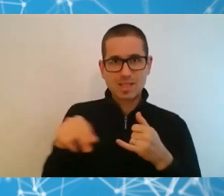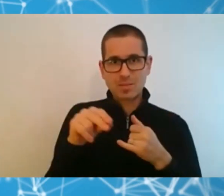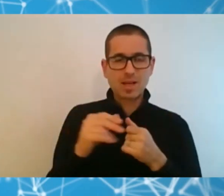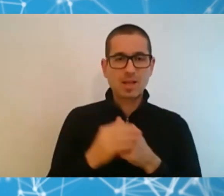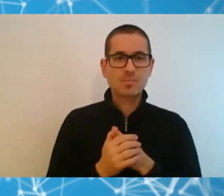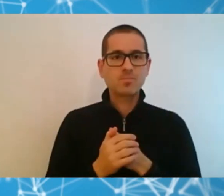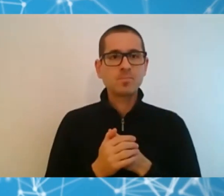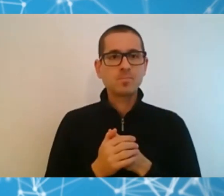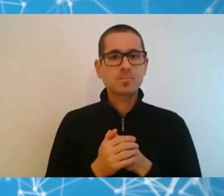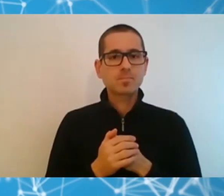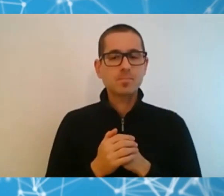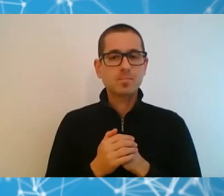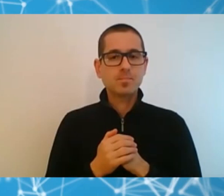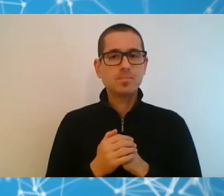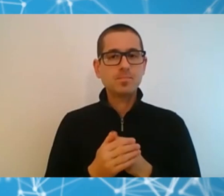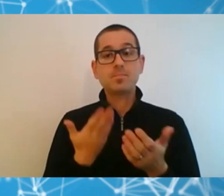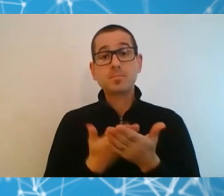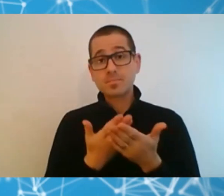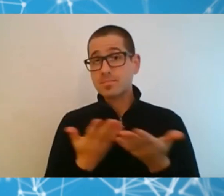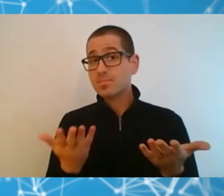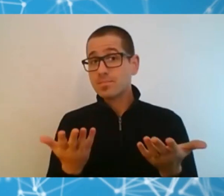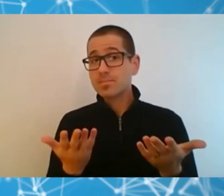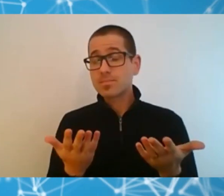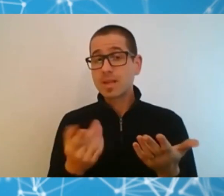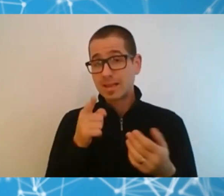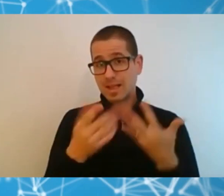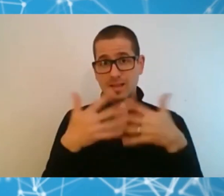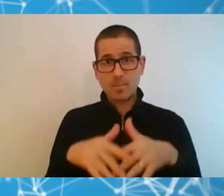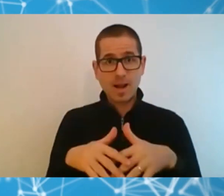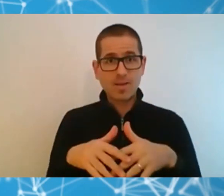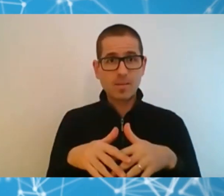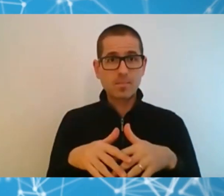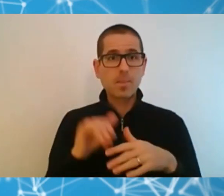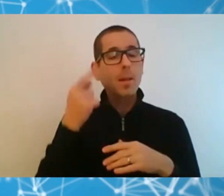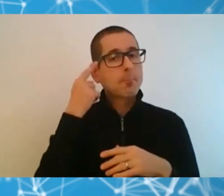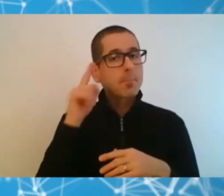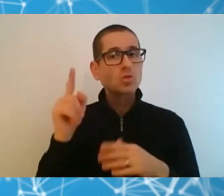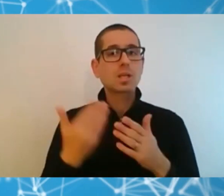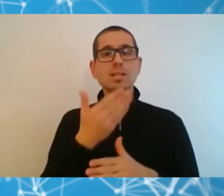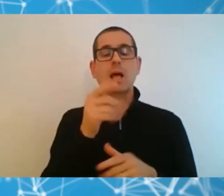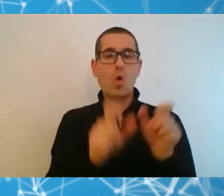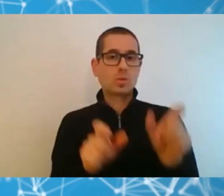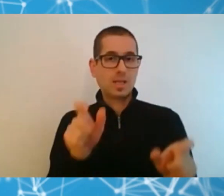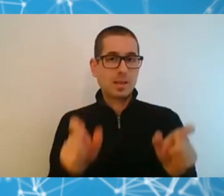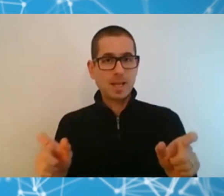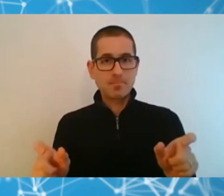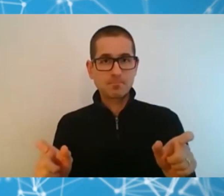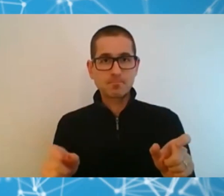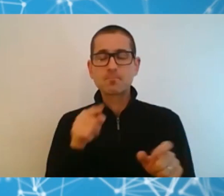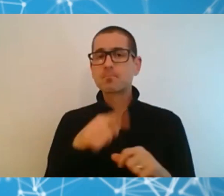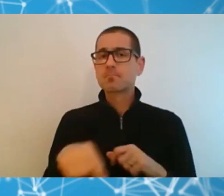Tako, mislim, dejansko ta naprava je mišljena za paciente, ki